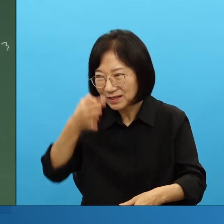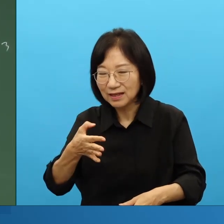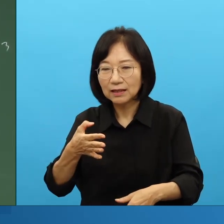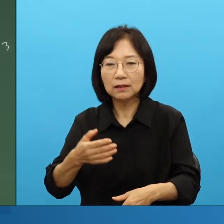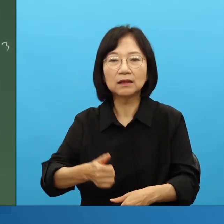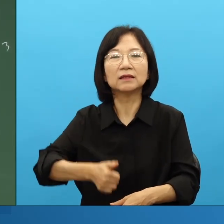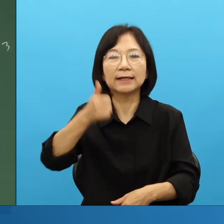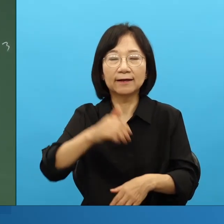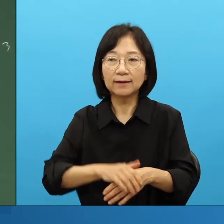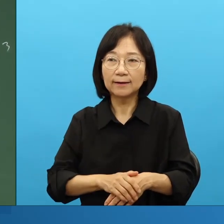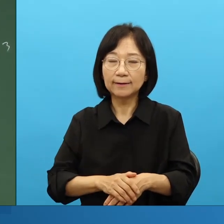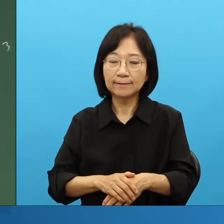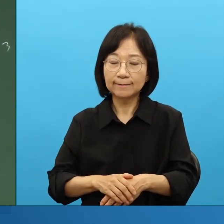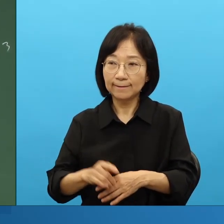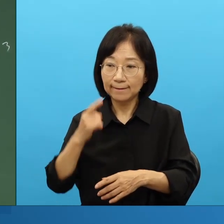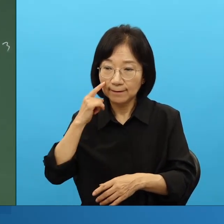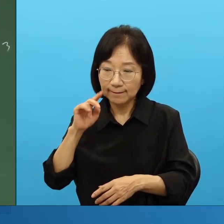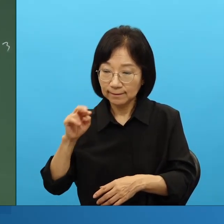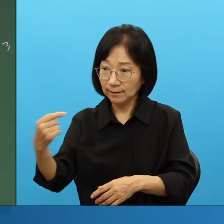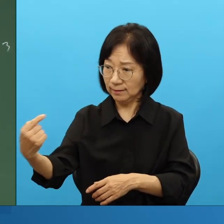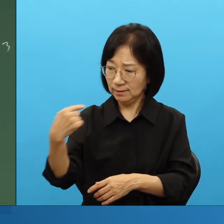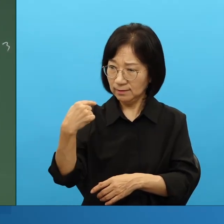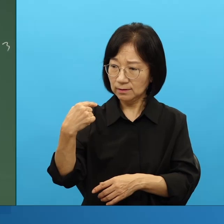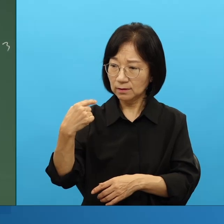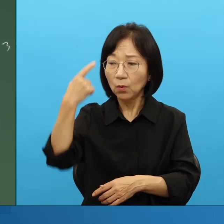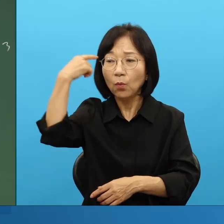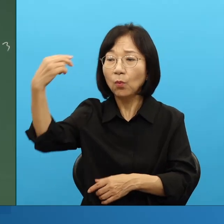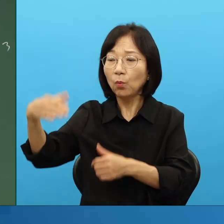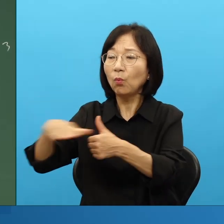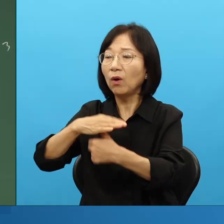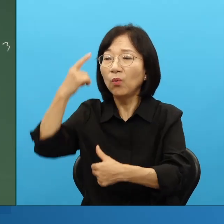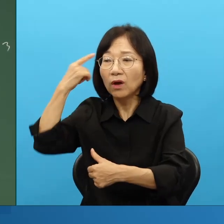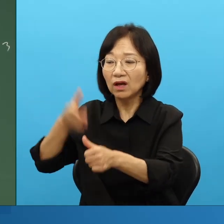如果有人特意找你把柄的话, 따지다가 이제 찔리는 거라 이게.